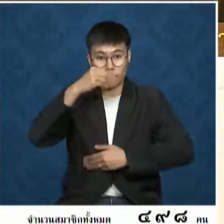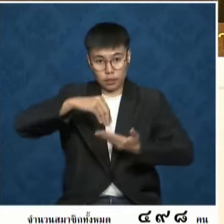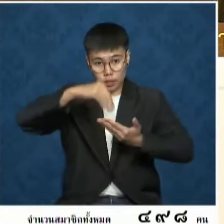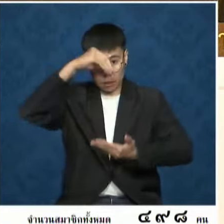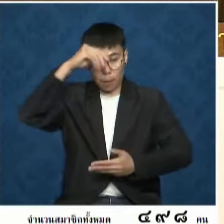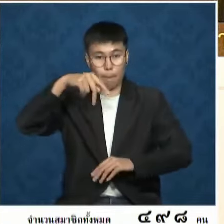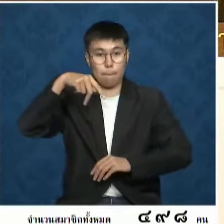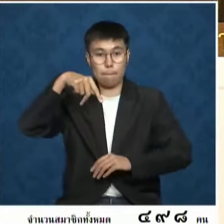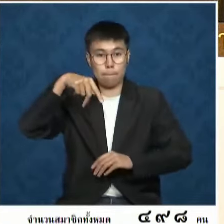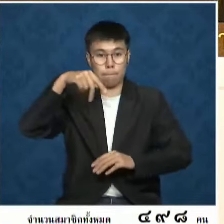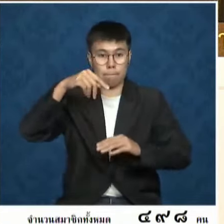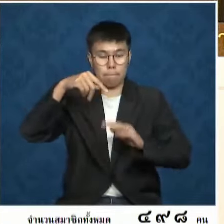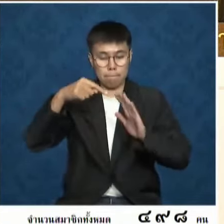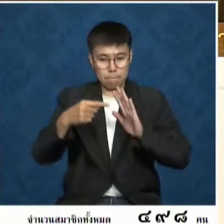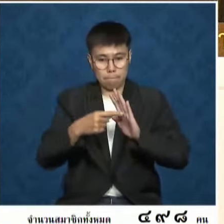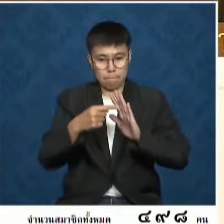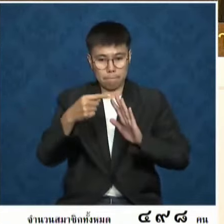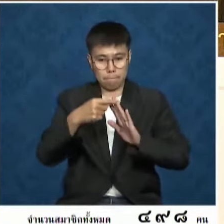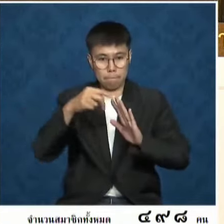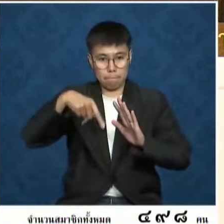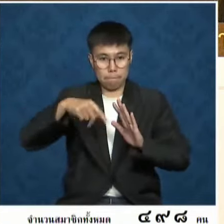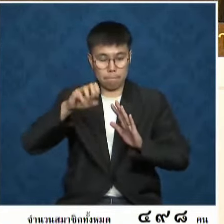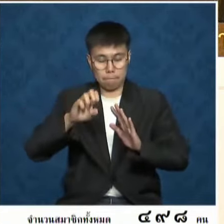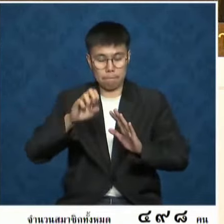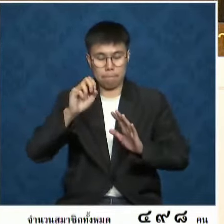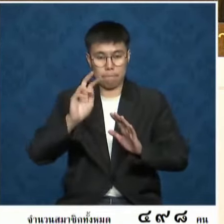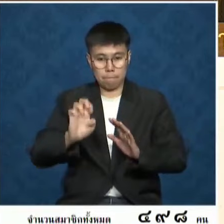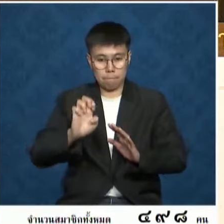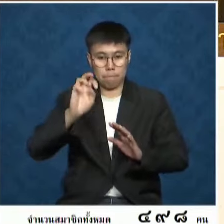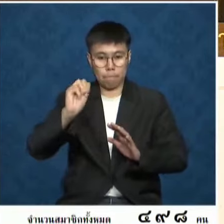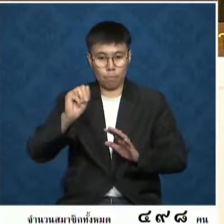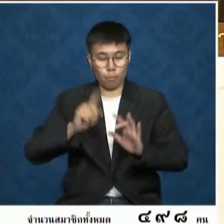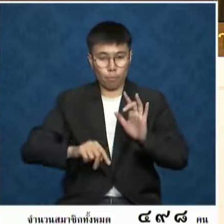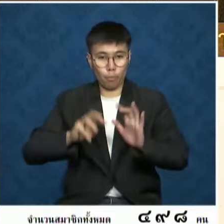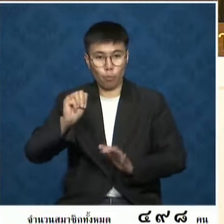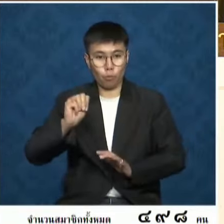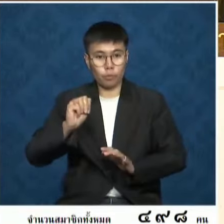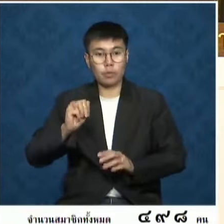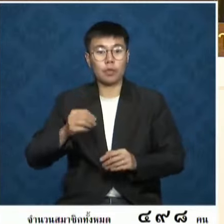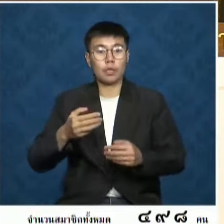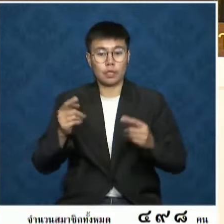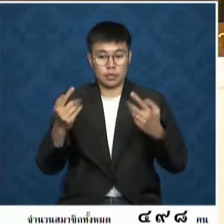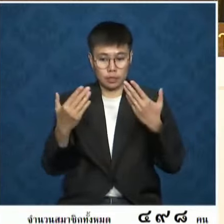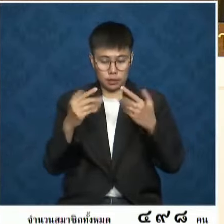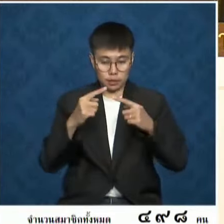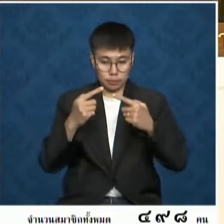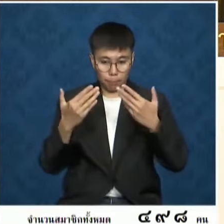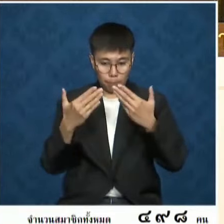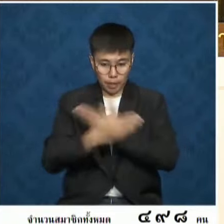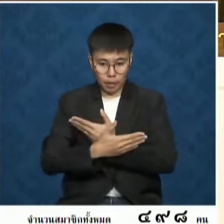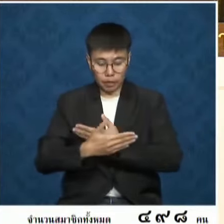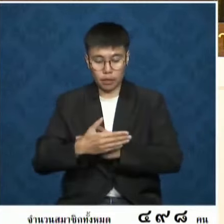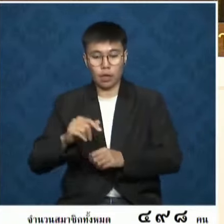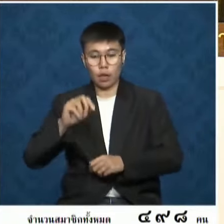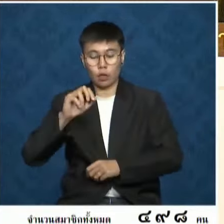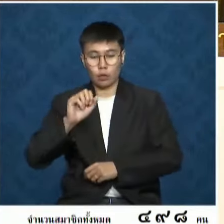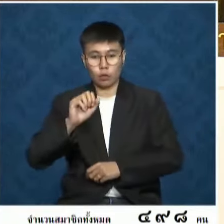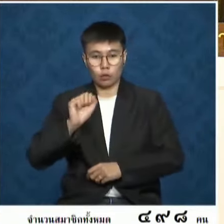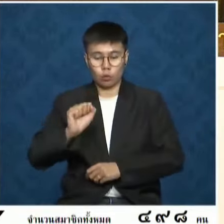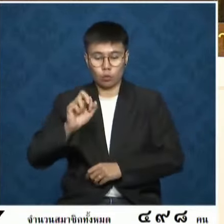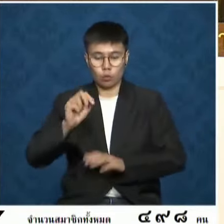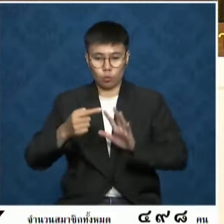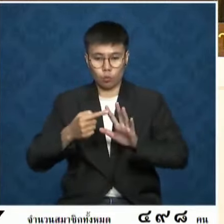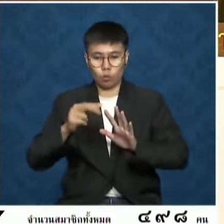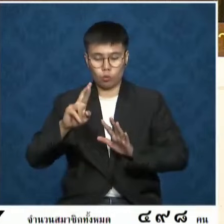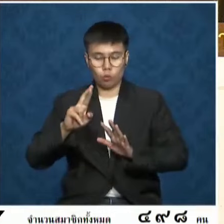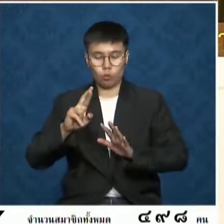นชิดชอบได้มอบหมายให้รัฐมนตรีช่วยว่าการกระทรวงศึกษาธิการท่านสุรศักดิ์พันเจริญวรกุลเป็นผู้ตอบกระทู้ถามแทน